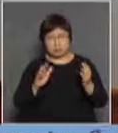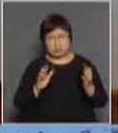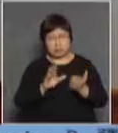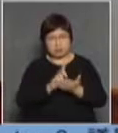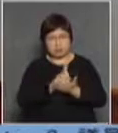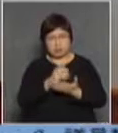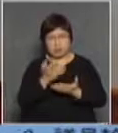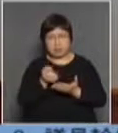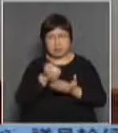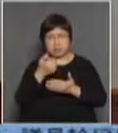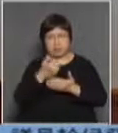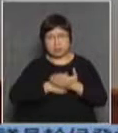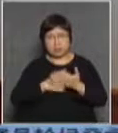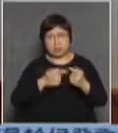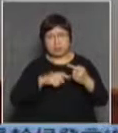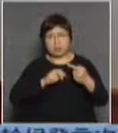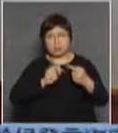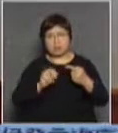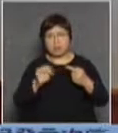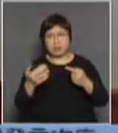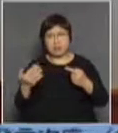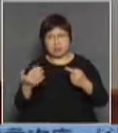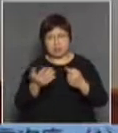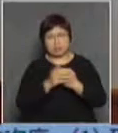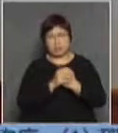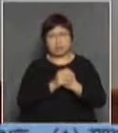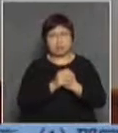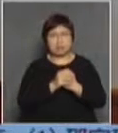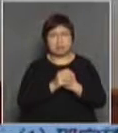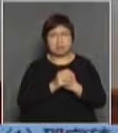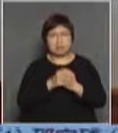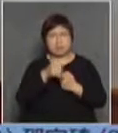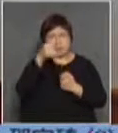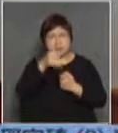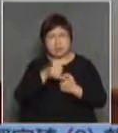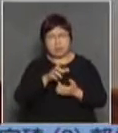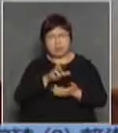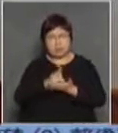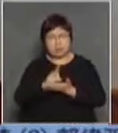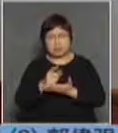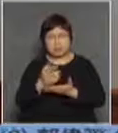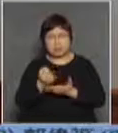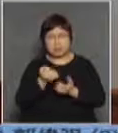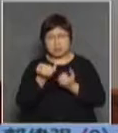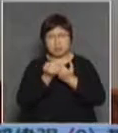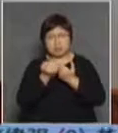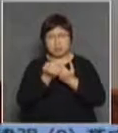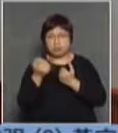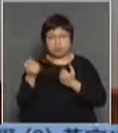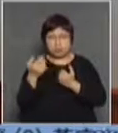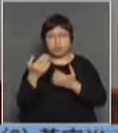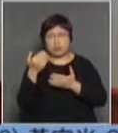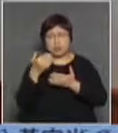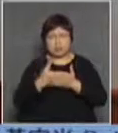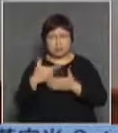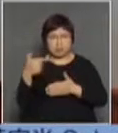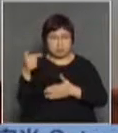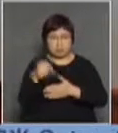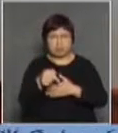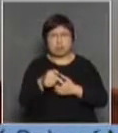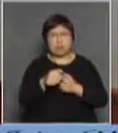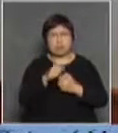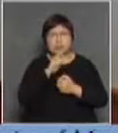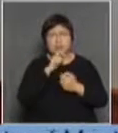收1,700 多人，而下學年估計收生人數會進一步萎縮，只